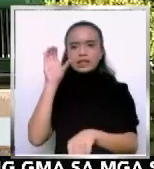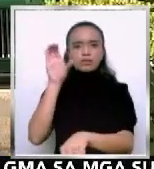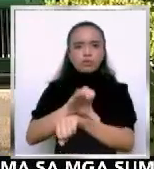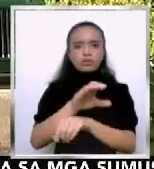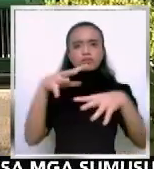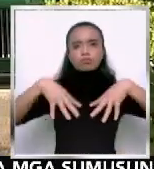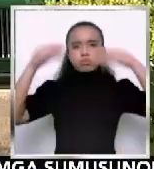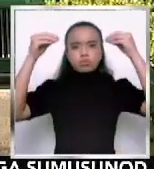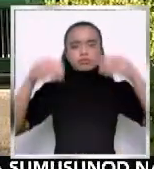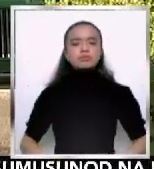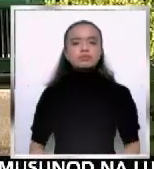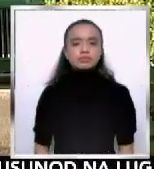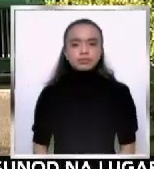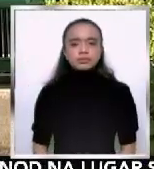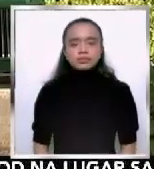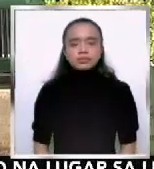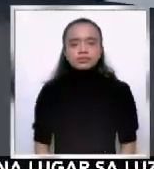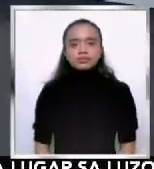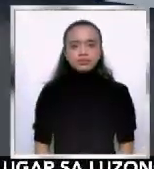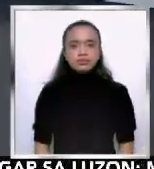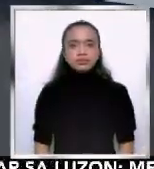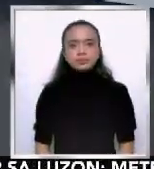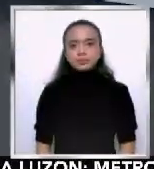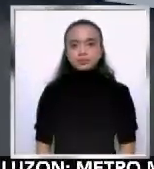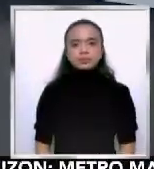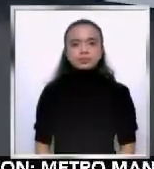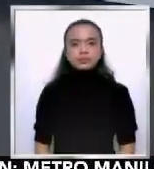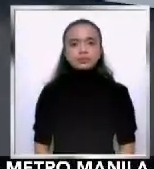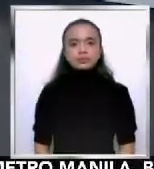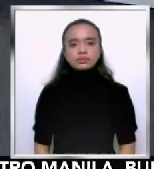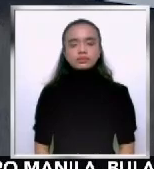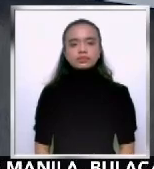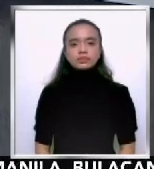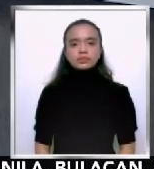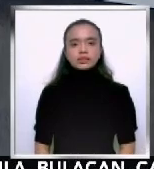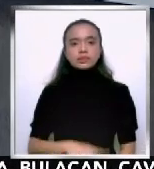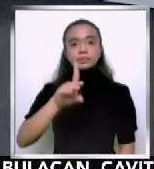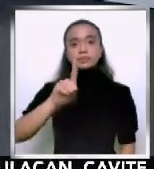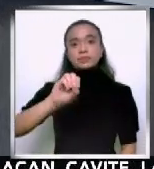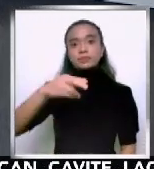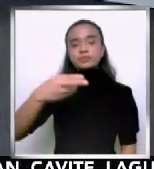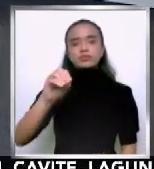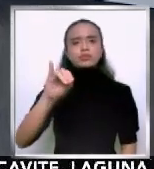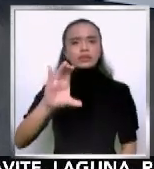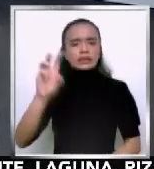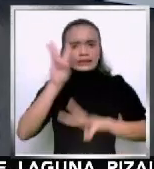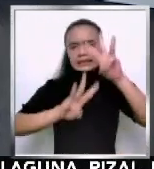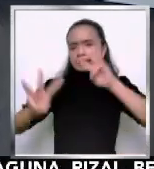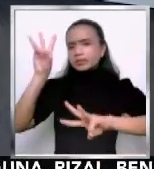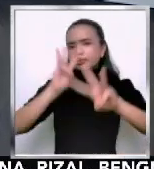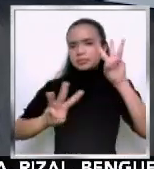Bernadette Reyes, Nakatutok, 24 Oras. Nangangamba si DOH Officer in Charge Maria Rosario Vergere na